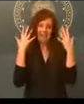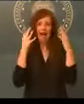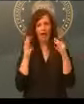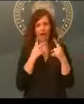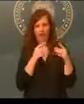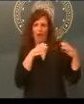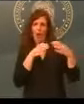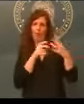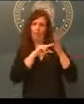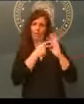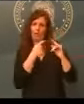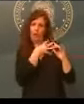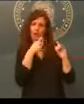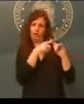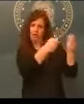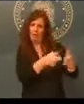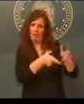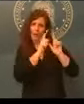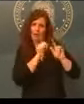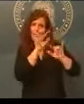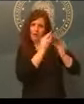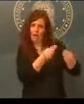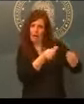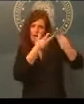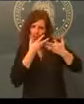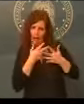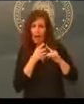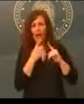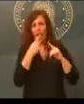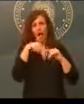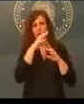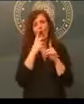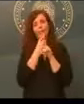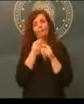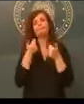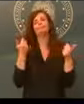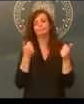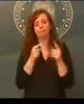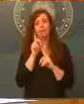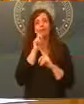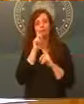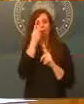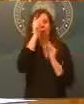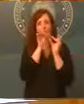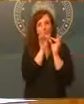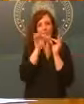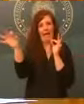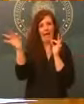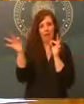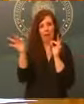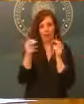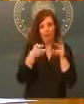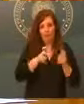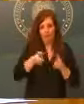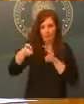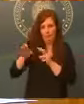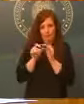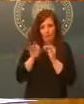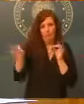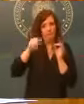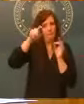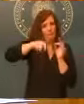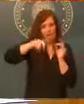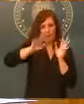Scientifico ci ha dato dobbiamo mantenere quel metro di distanziamento e quindi dobbiamo evitare quelli che sono